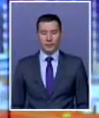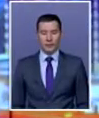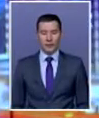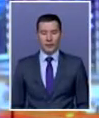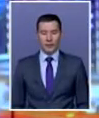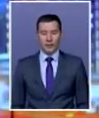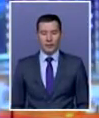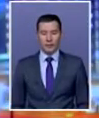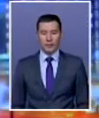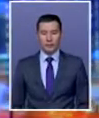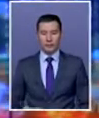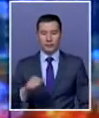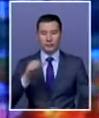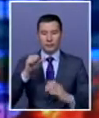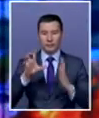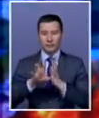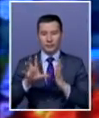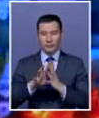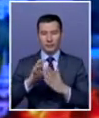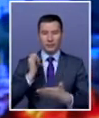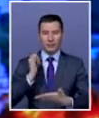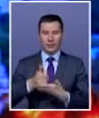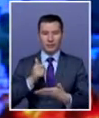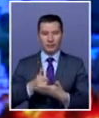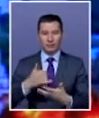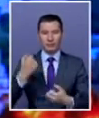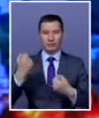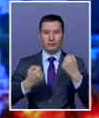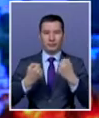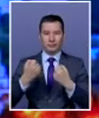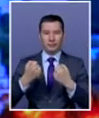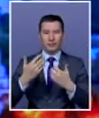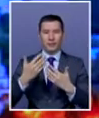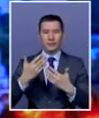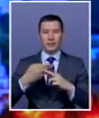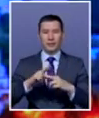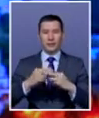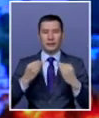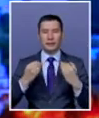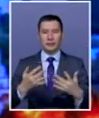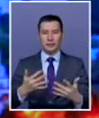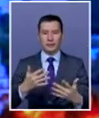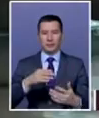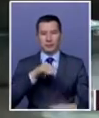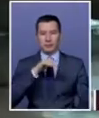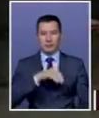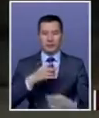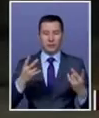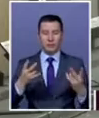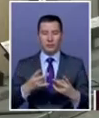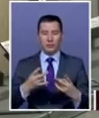Слесари, сварщики, электрики и водители вошли в топ наиболее востребованных специалистов в Алматы. Лидирующие позиции на бирже